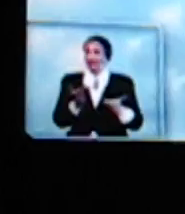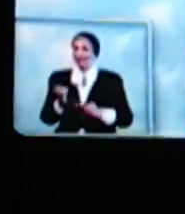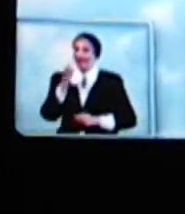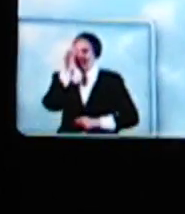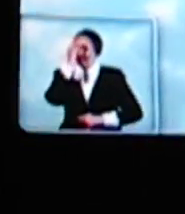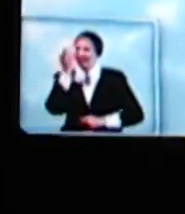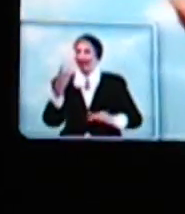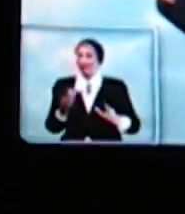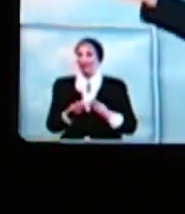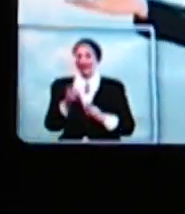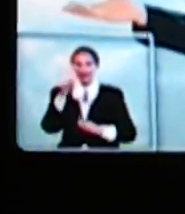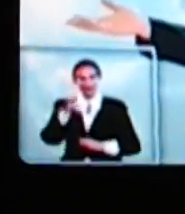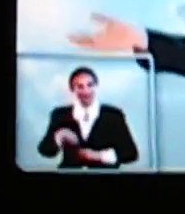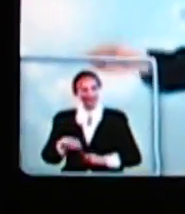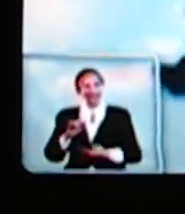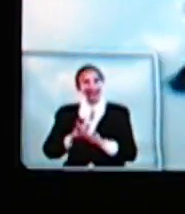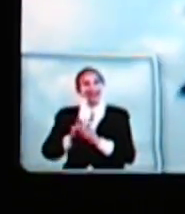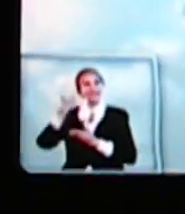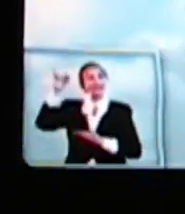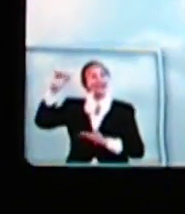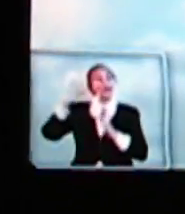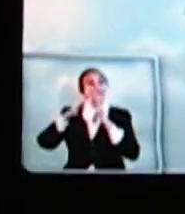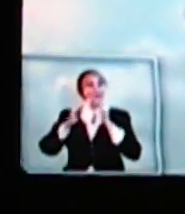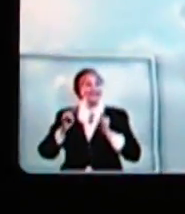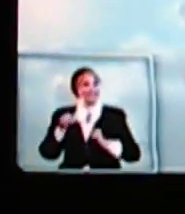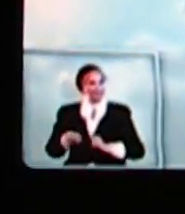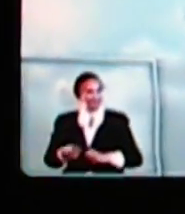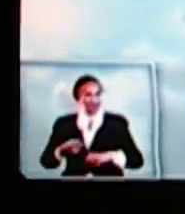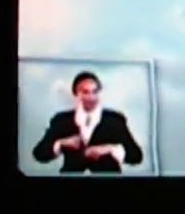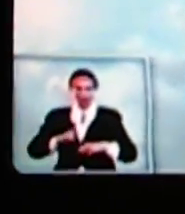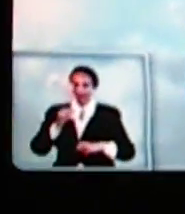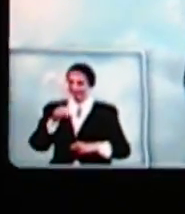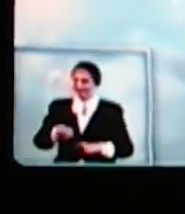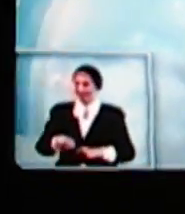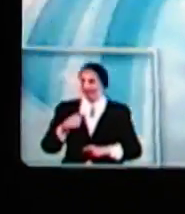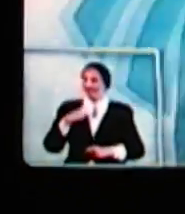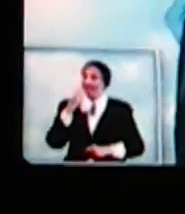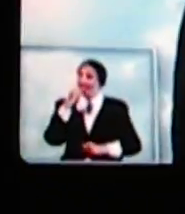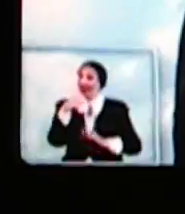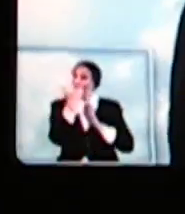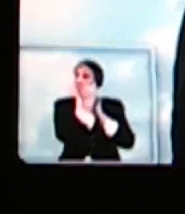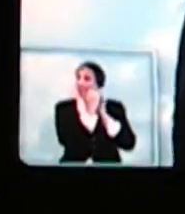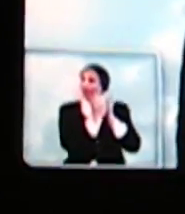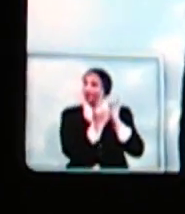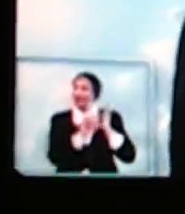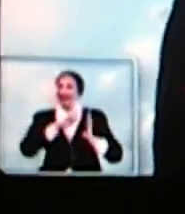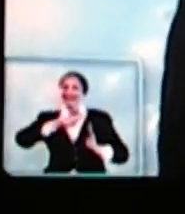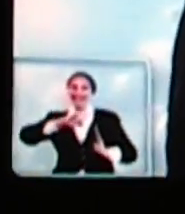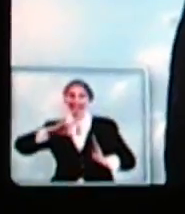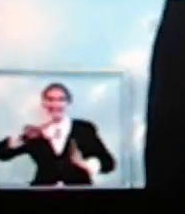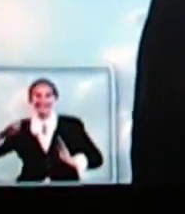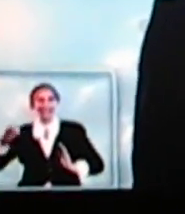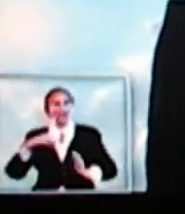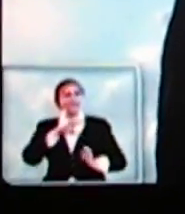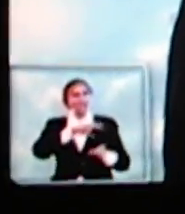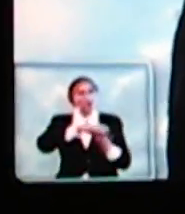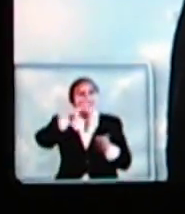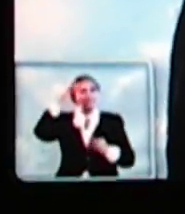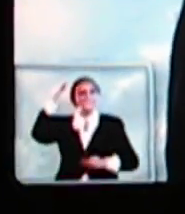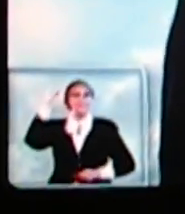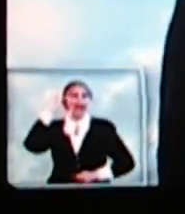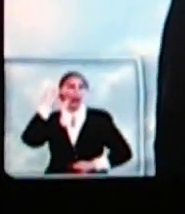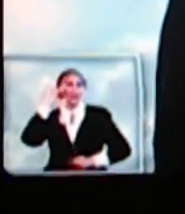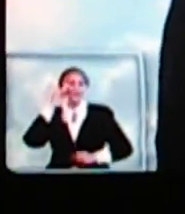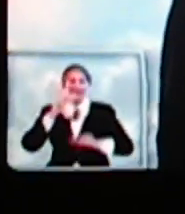حضرات السادة الضيوف، أهلا ومرحبا بكم على متن طائرات مصر للطيران. سوف نعرض على حضراتكم الآن